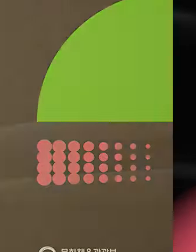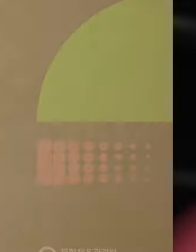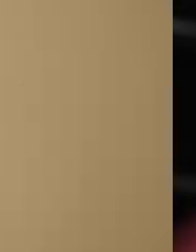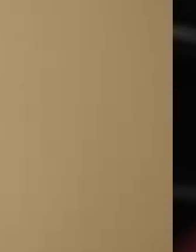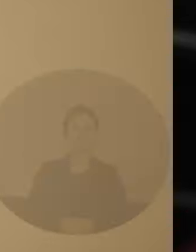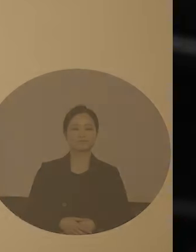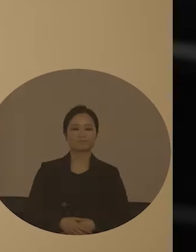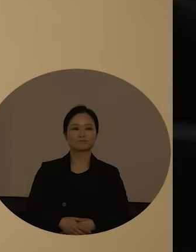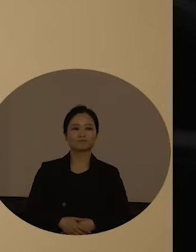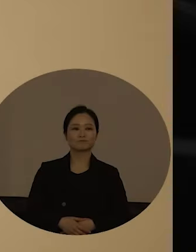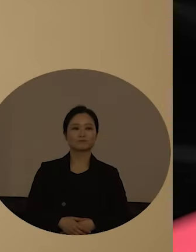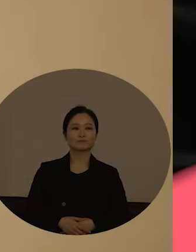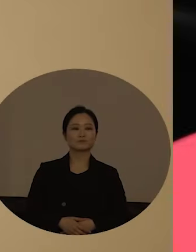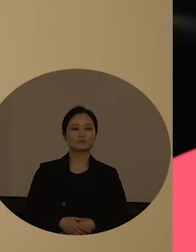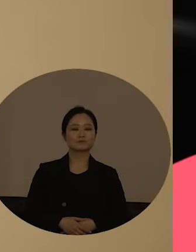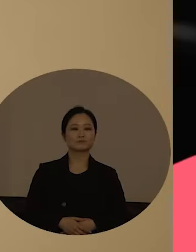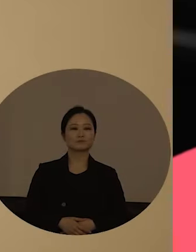본격적으로